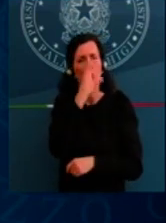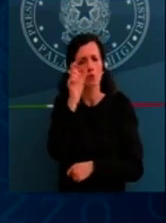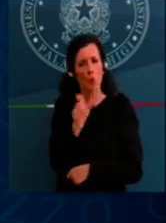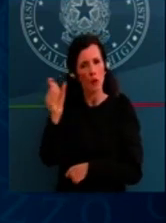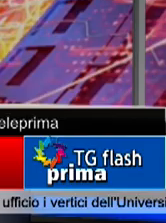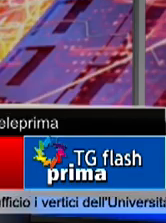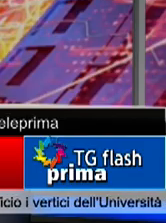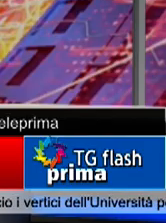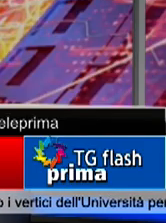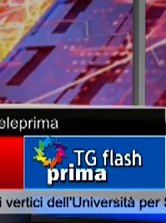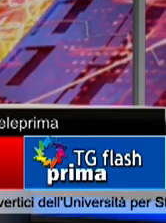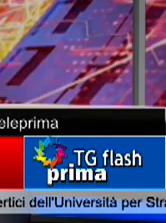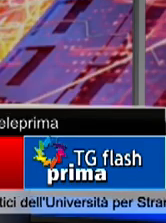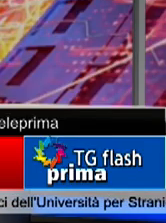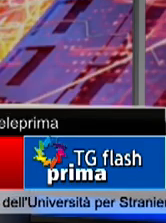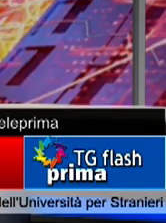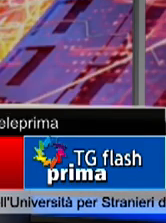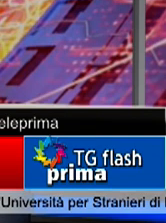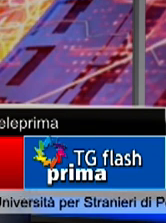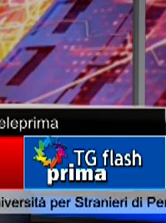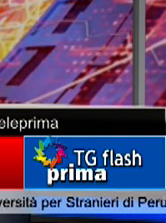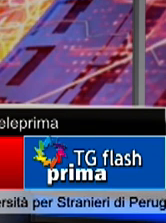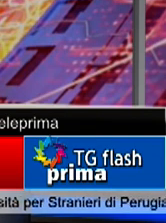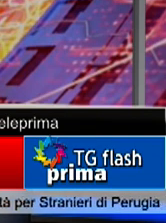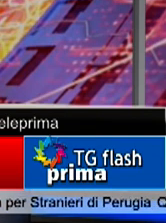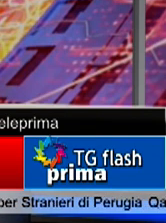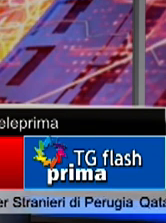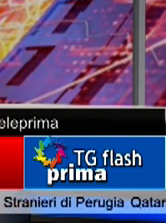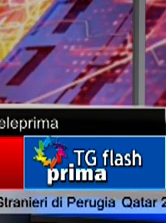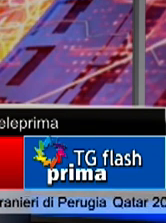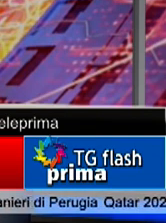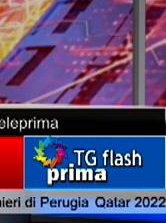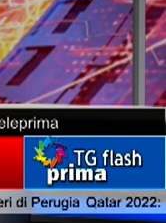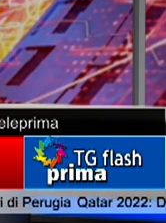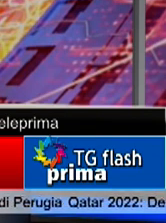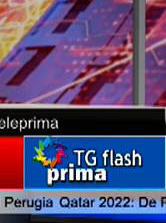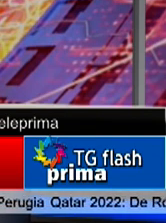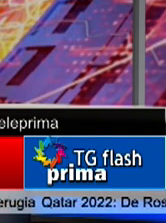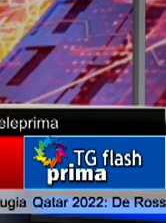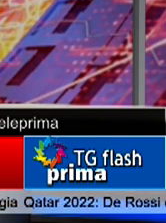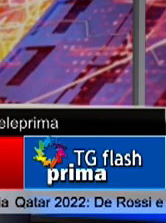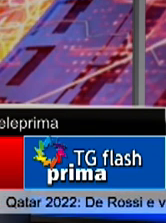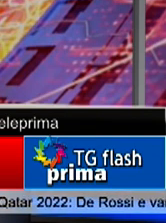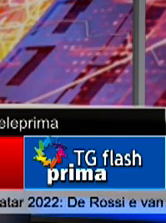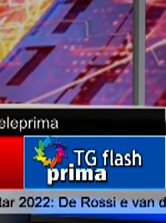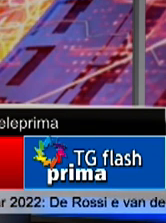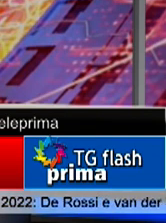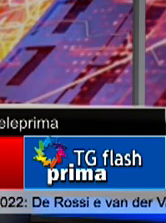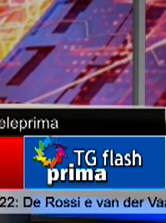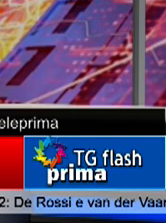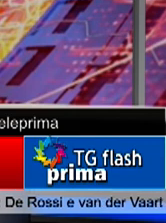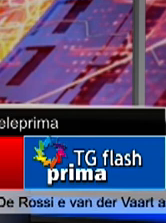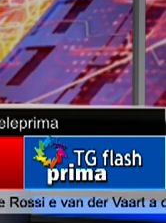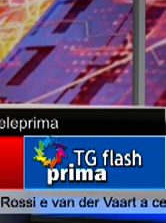quarantena il presidente si è anche espressa sull'apertura dei negozi ed è una misura per sostenere le attività commerciale il piano